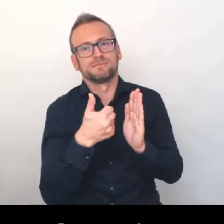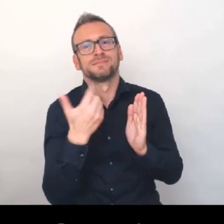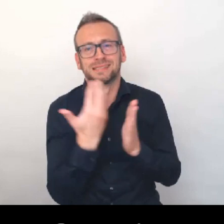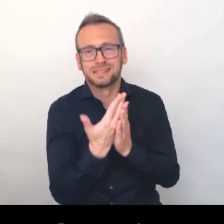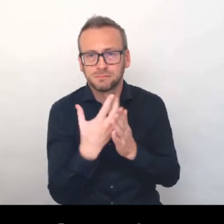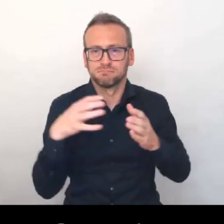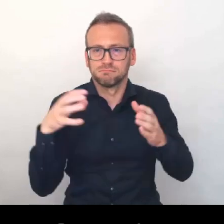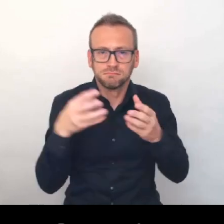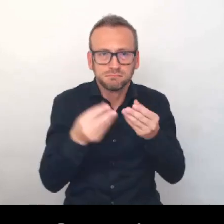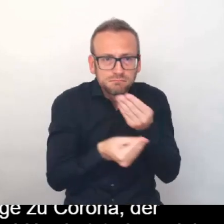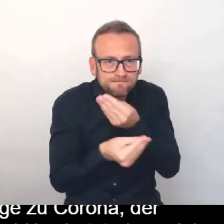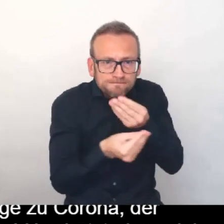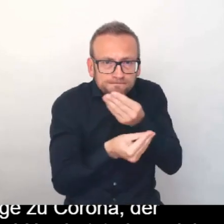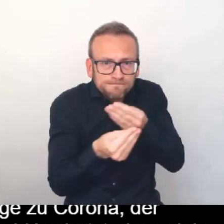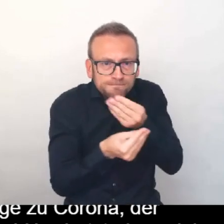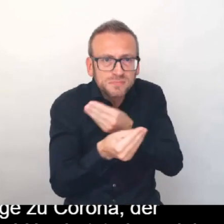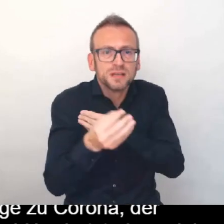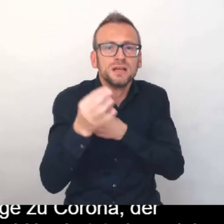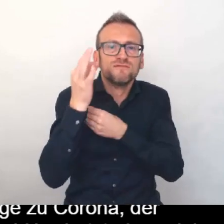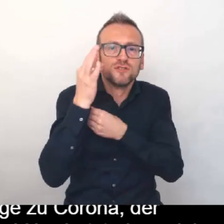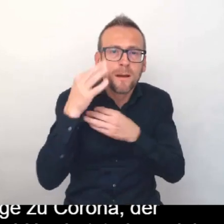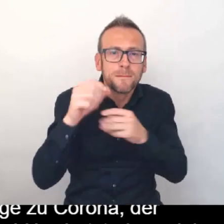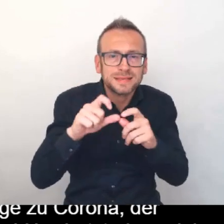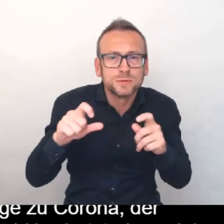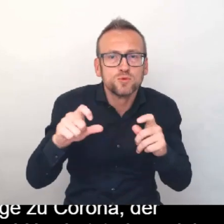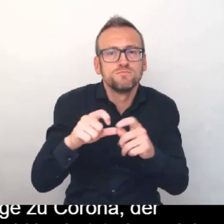Gesetzgebungsentstehungsprozess?